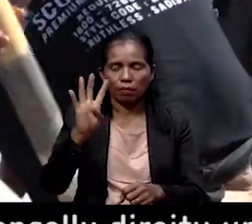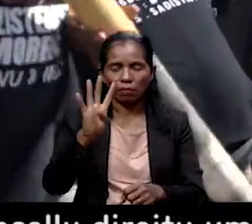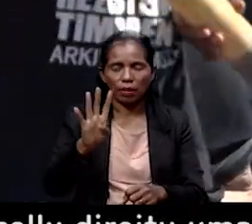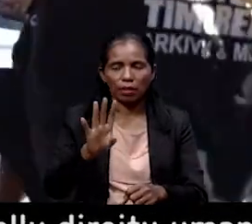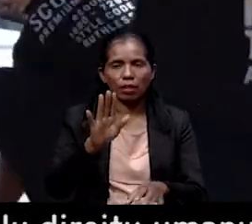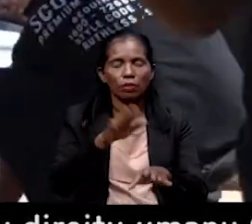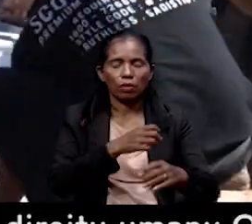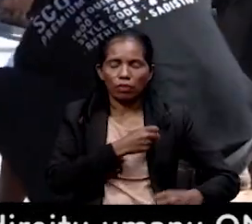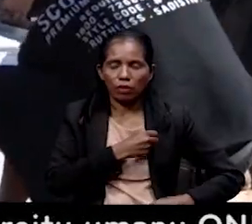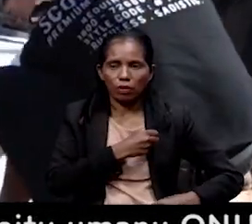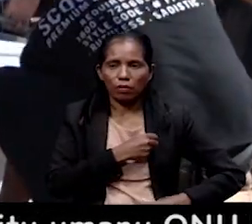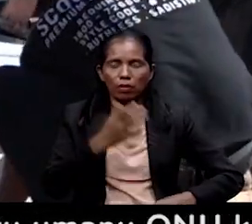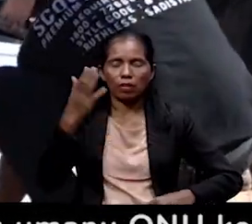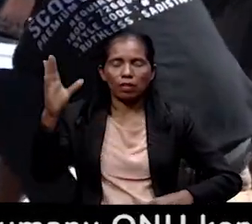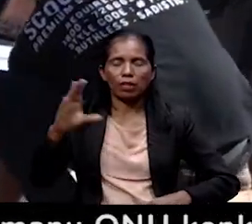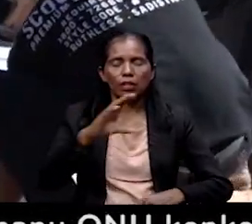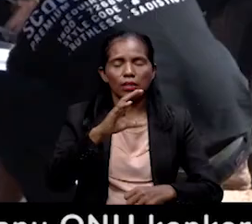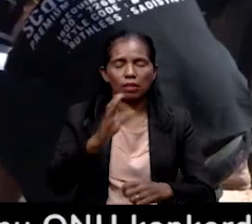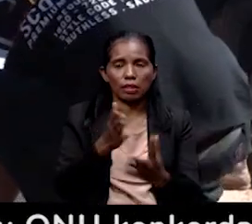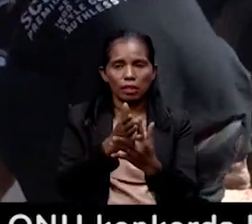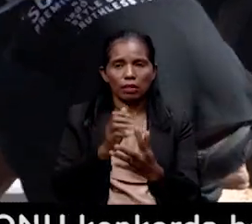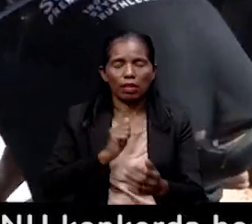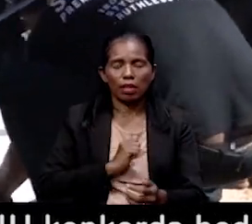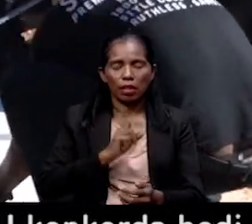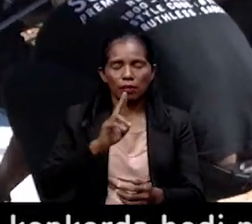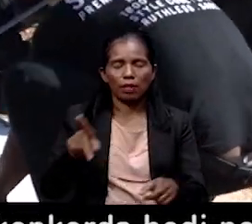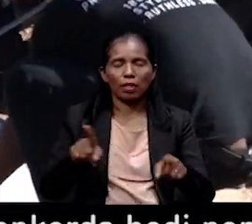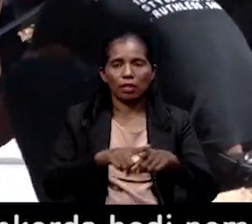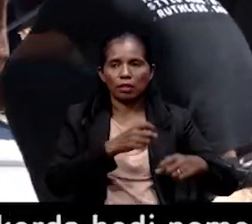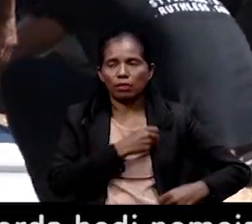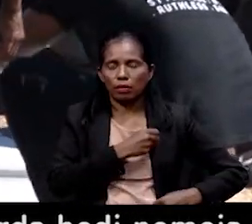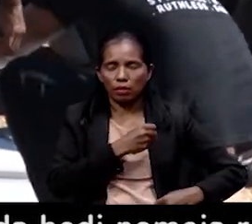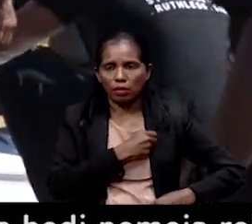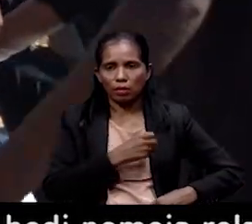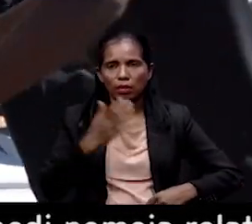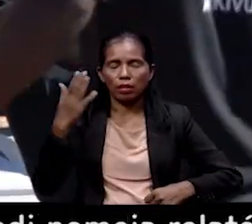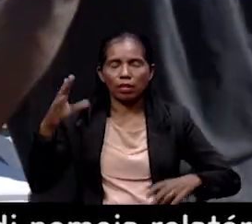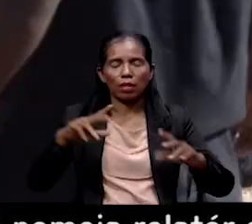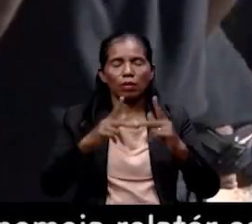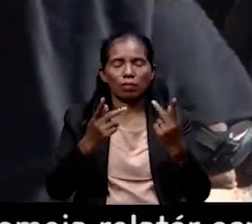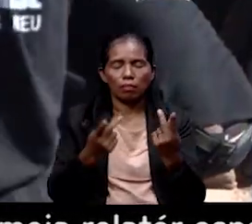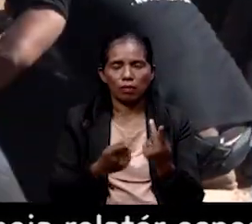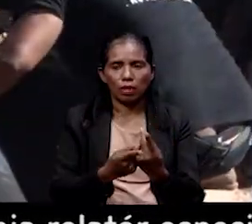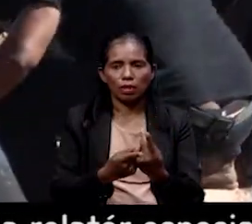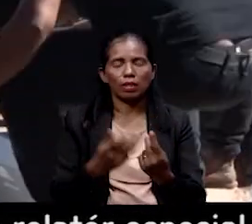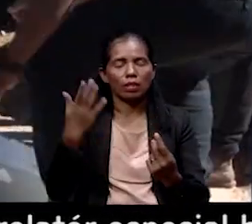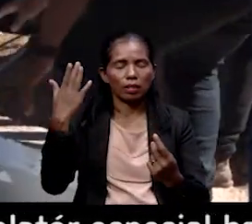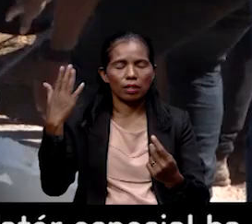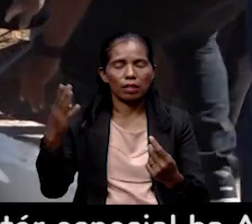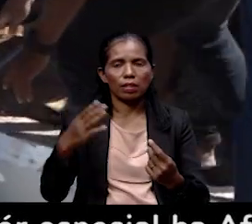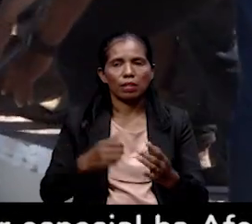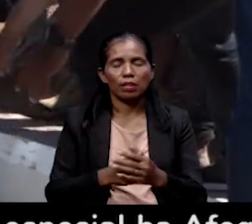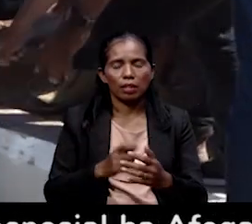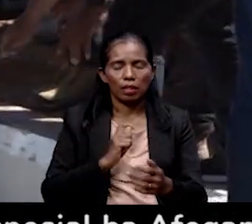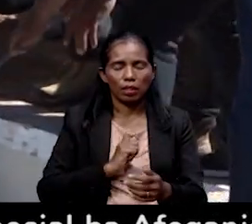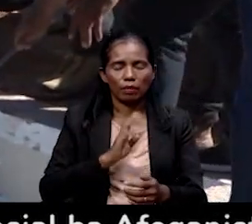rekrutamentu forsanian iha sentru instrusaung aileu no sai soldadu atirador iha kompanya destakamentu de engineeria iha